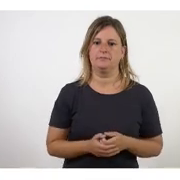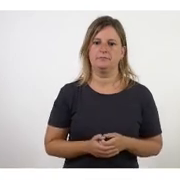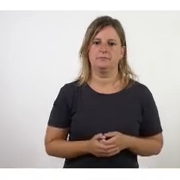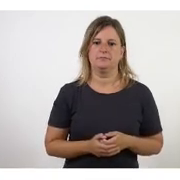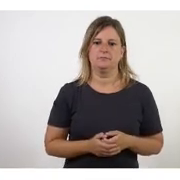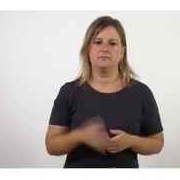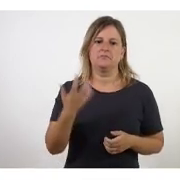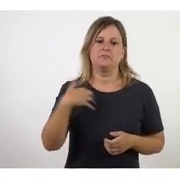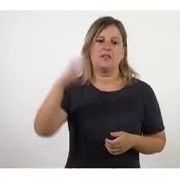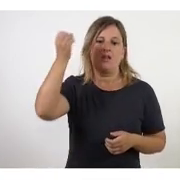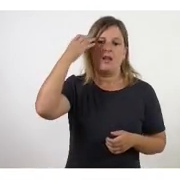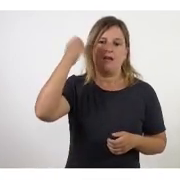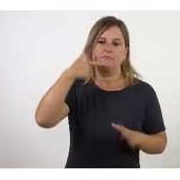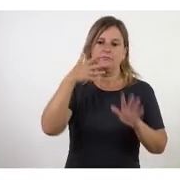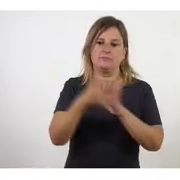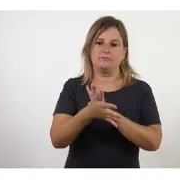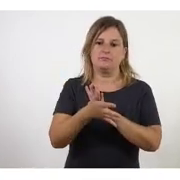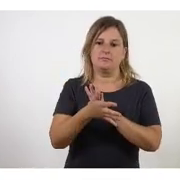aprenent són les coses que us he anat explicant.